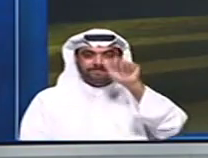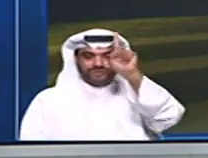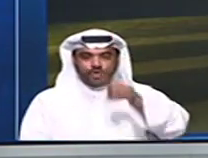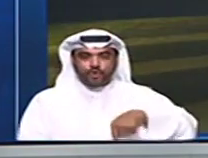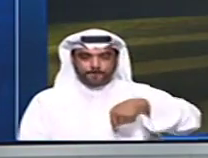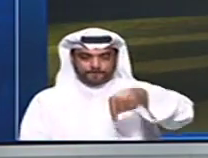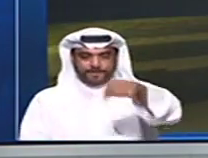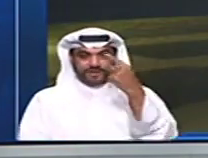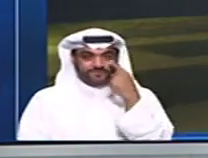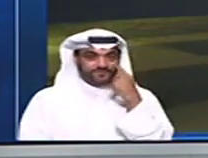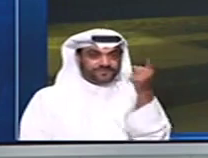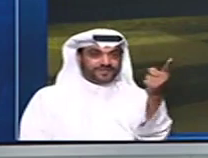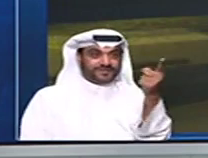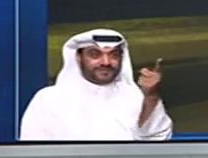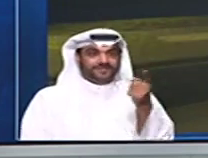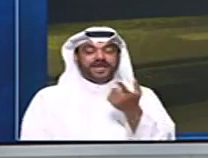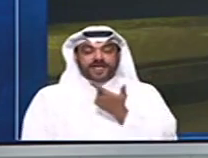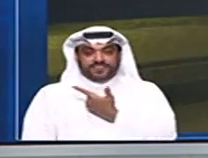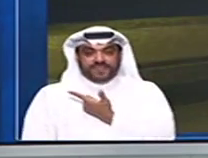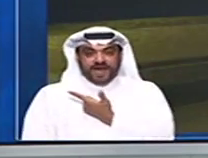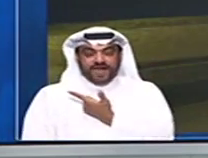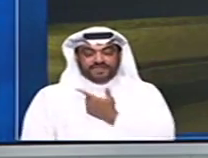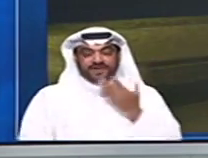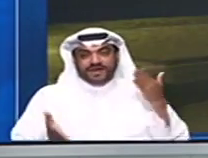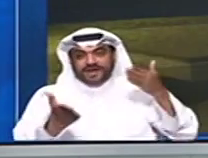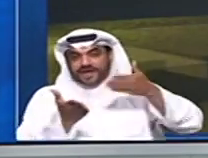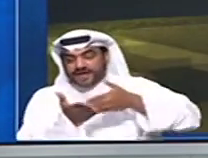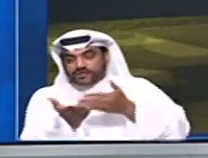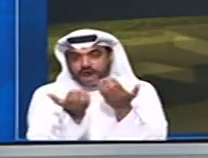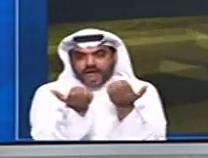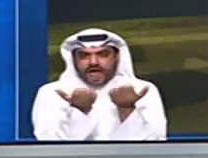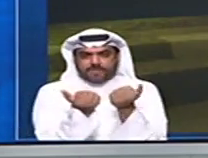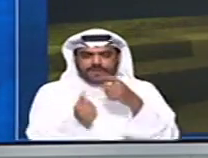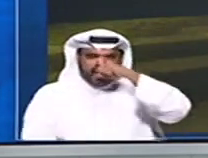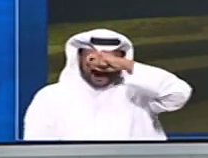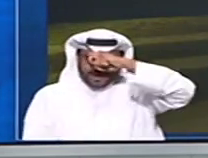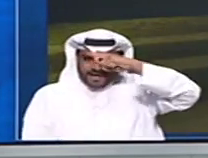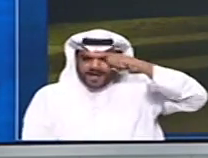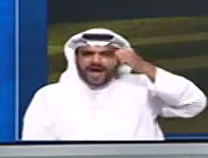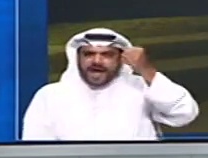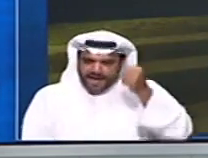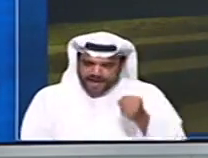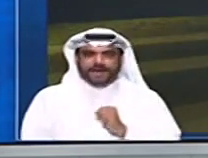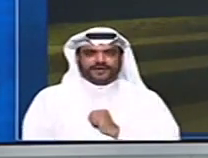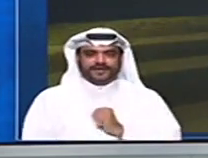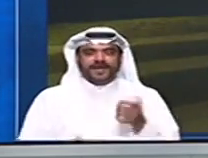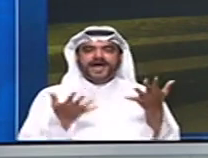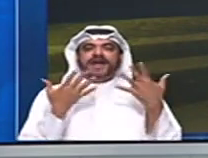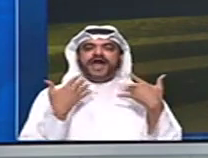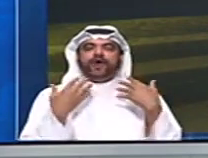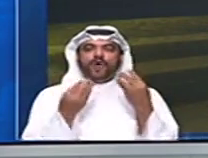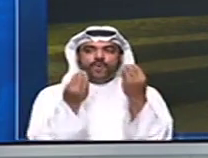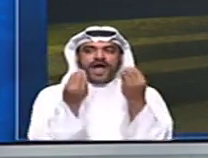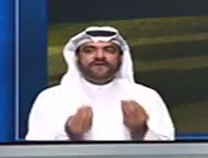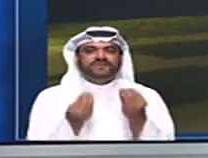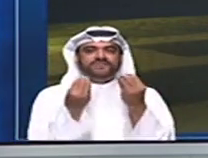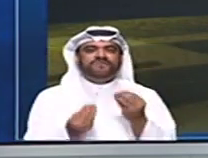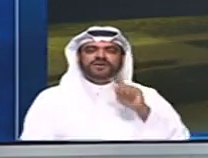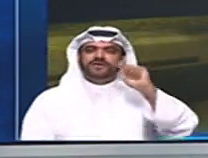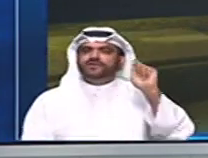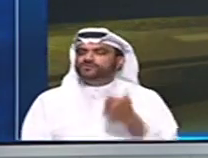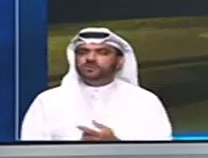مدينة الكويت ابتداء من يوم الثلاثاء حتى يوم الأربعاء، طقس حار والرياح شمالية غربية خفيفة إلى معتدلة السرعة، تتراوح سرعتها ما